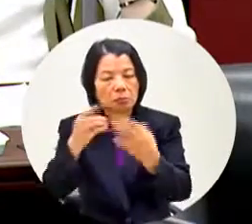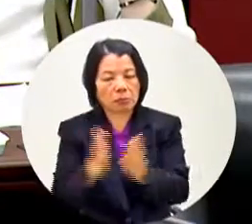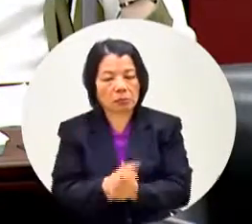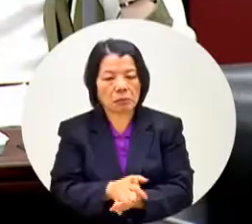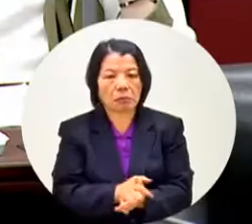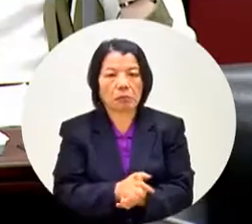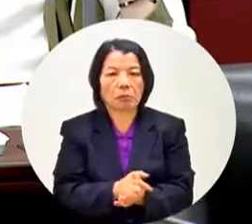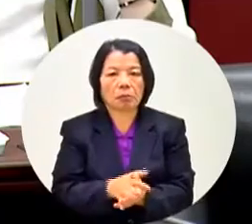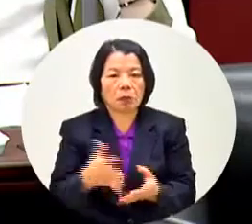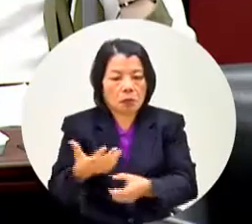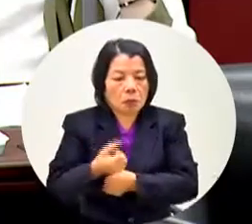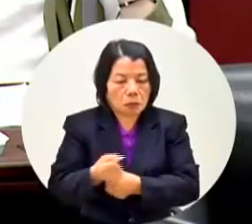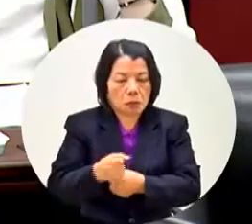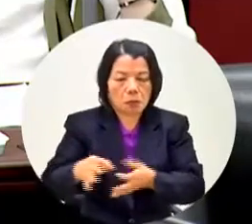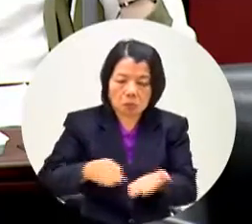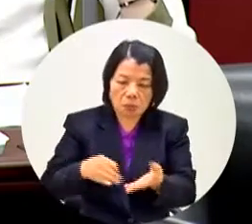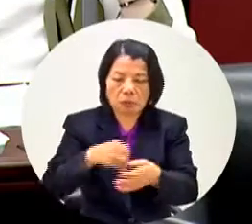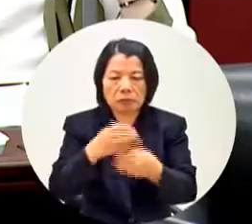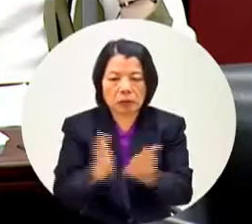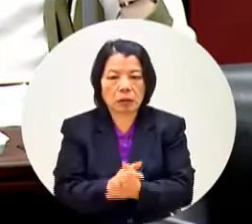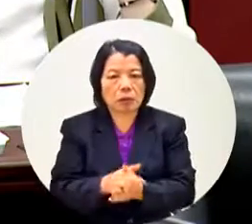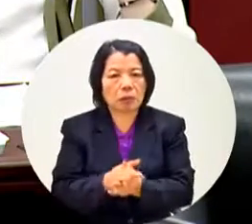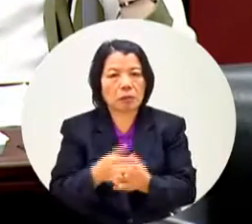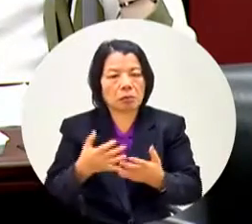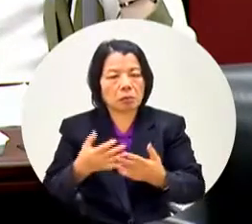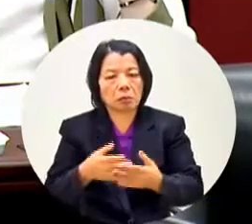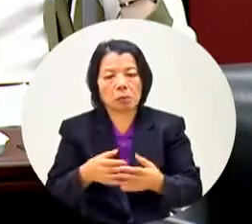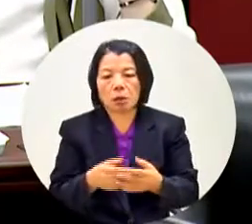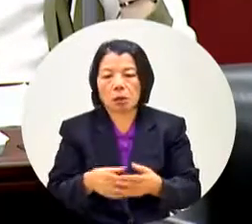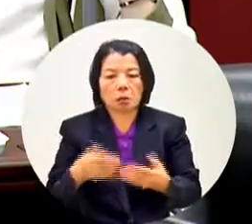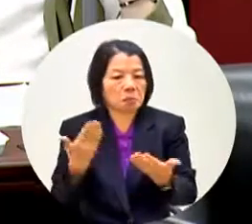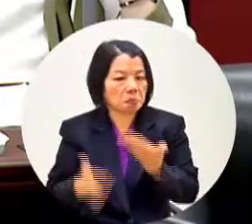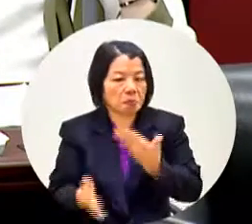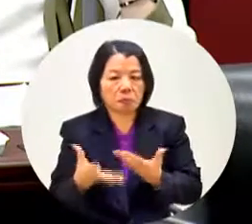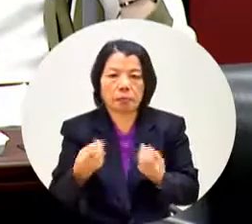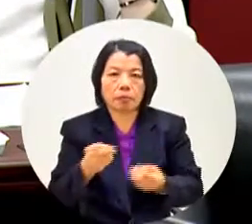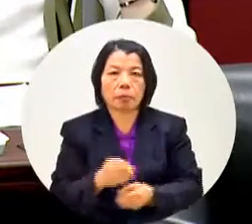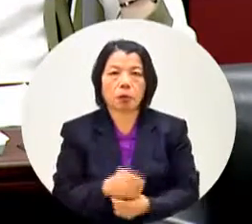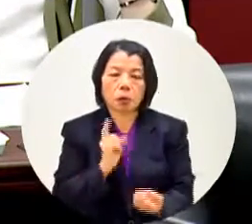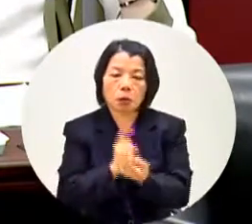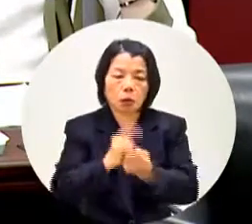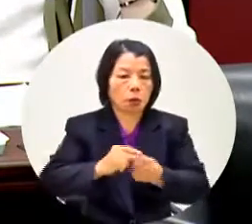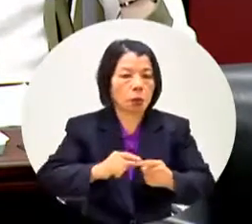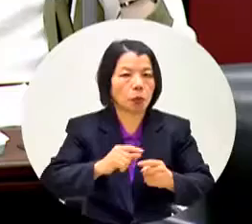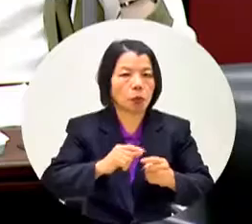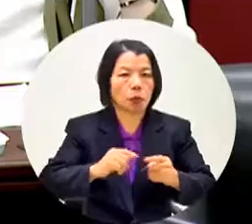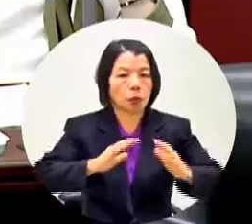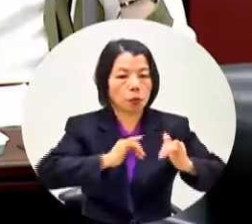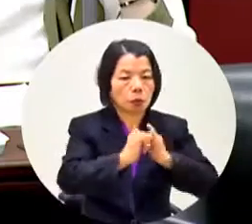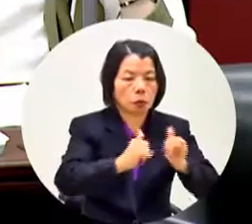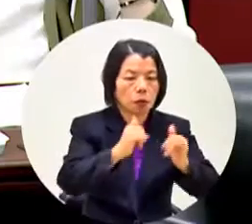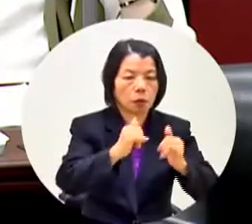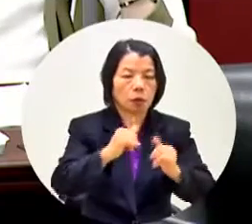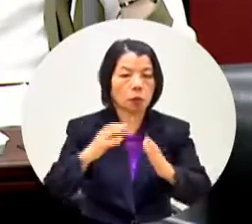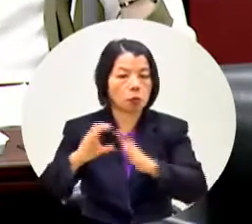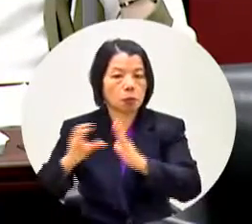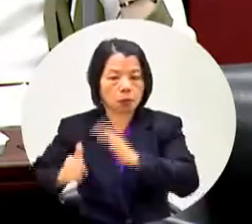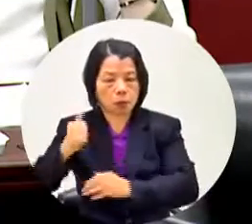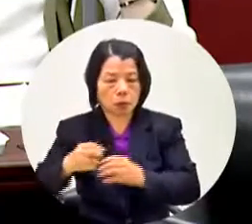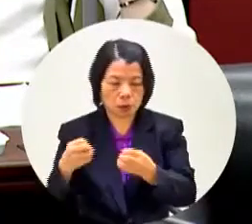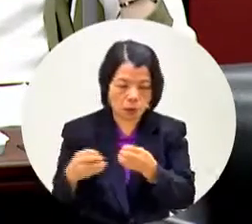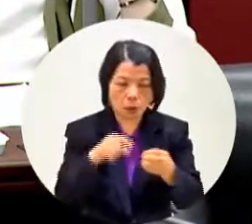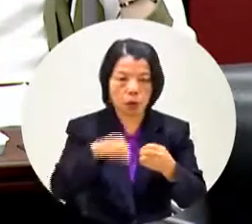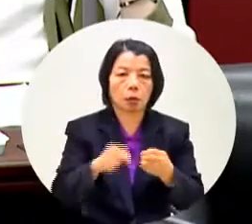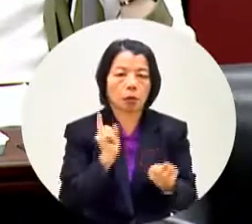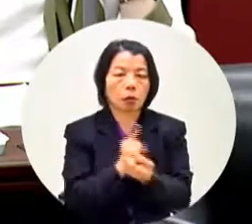做好以外，还是会遇到一些农渔业产销失衡的时候的状况。那本席在这边好，跟所